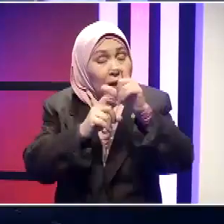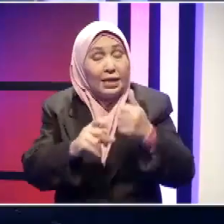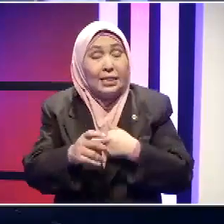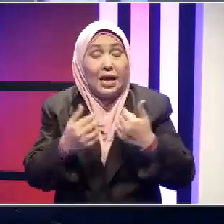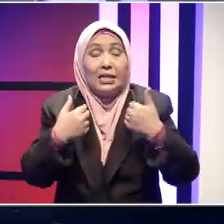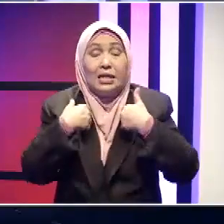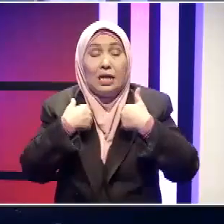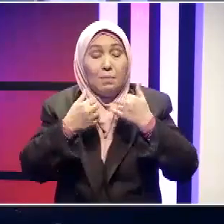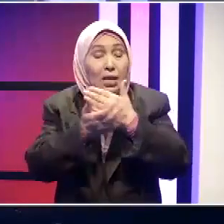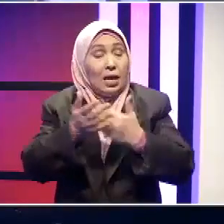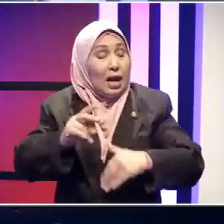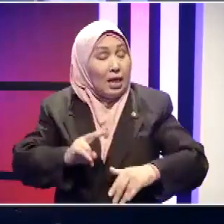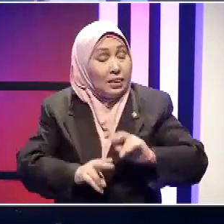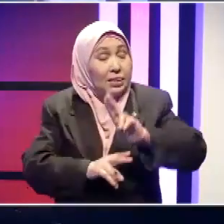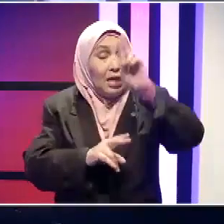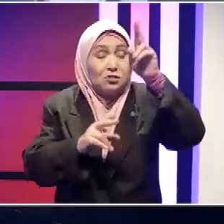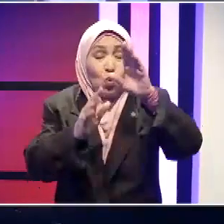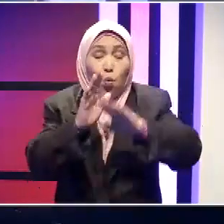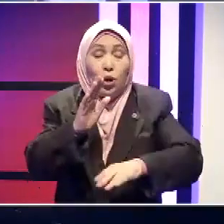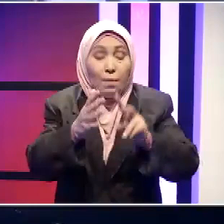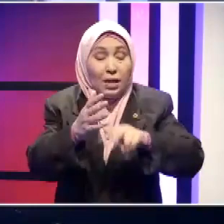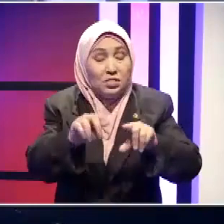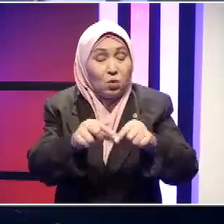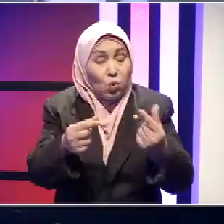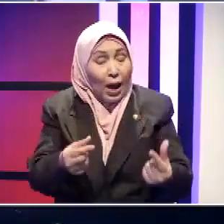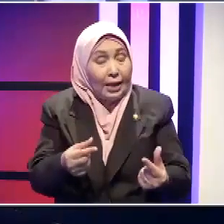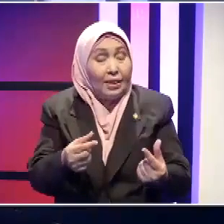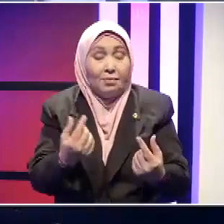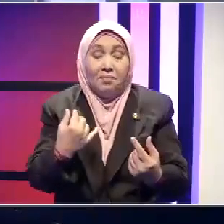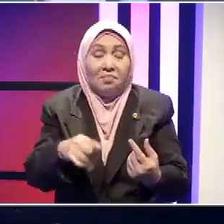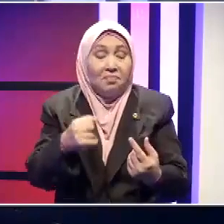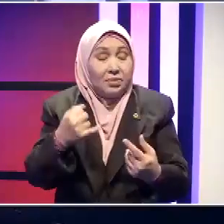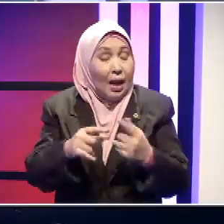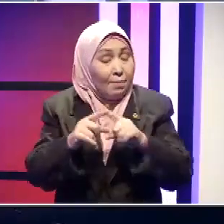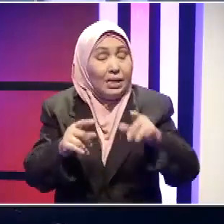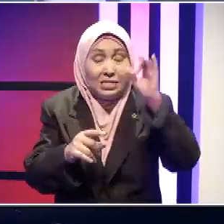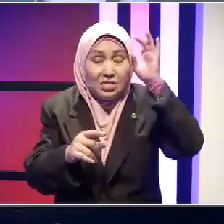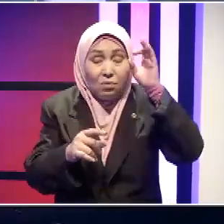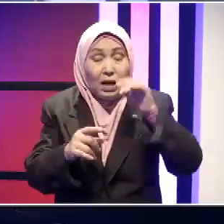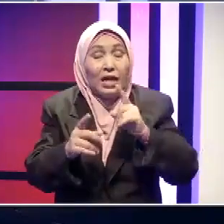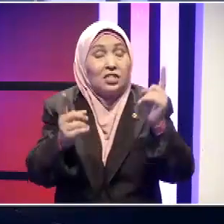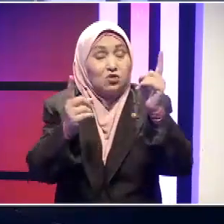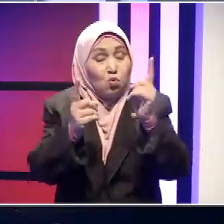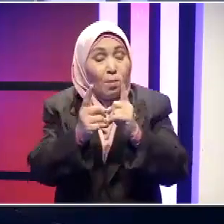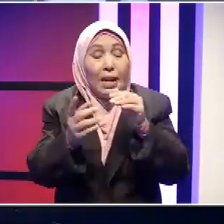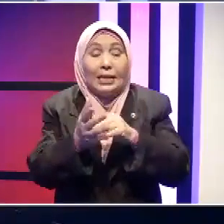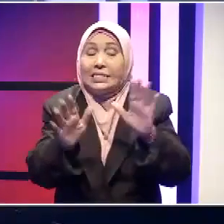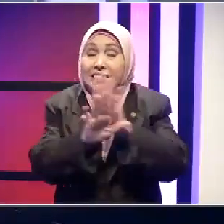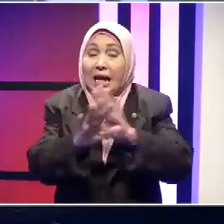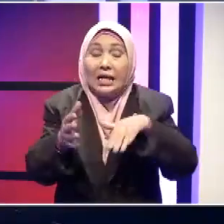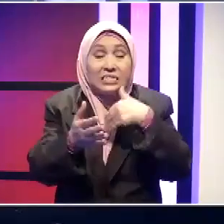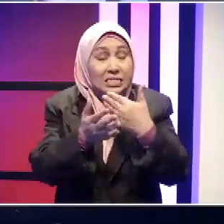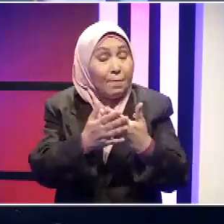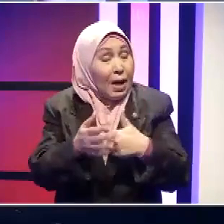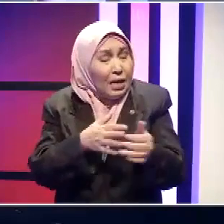berada di tahap atas kalau kurang sikit bersyukur akhirnya Tuhan jika bawah hanya ini tapi Insyaallah akan dijumpai kan juga cuma janganlah sampai hotel